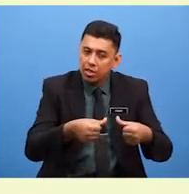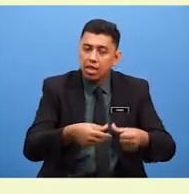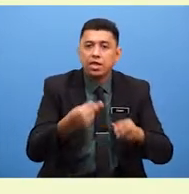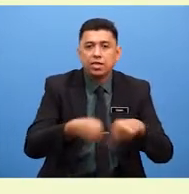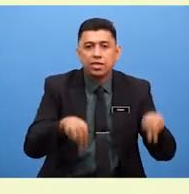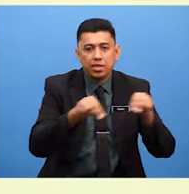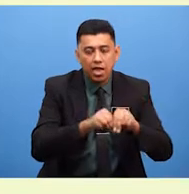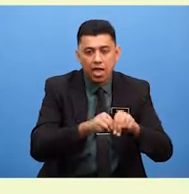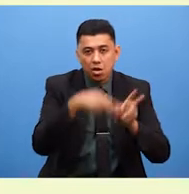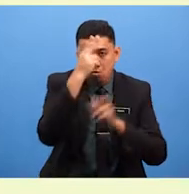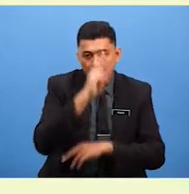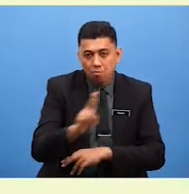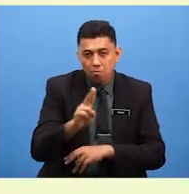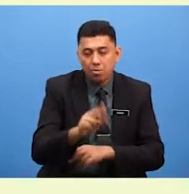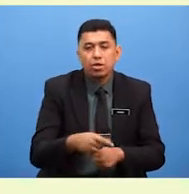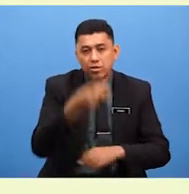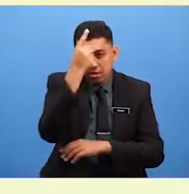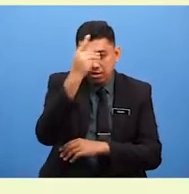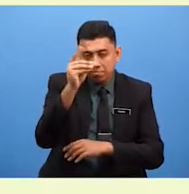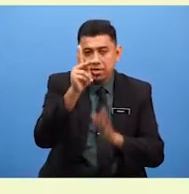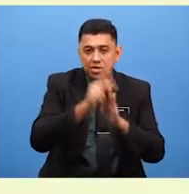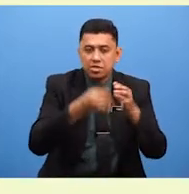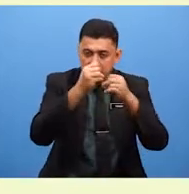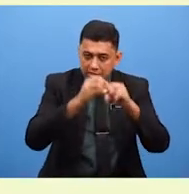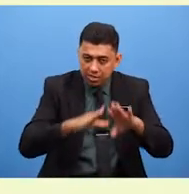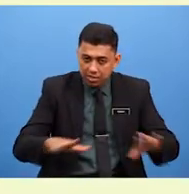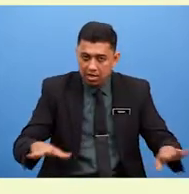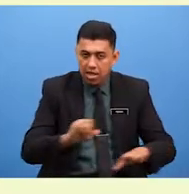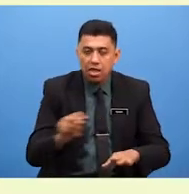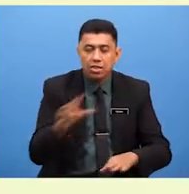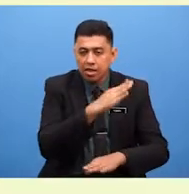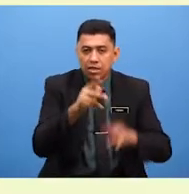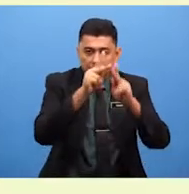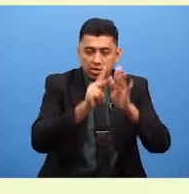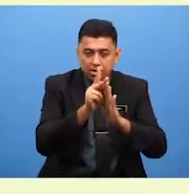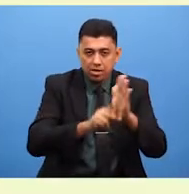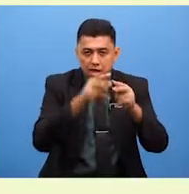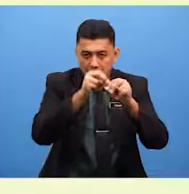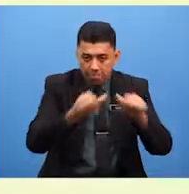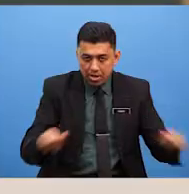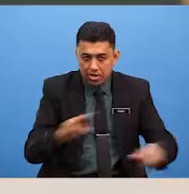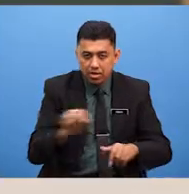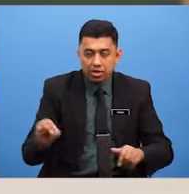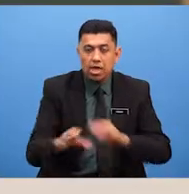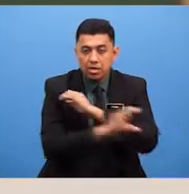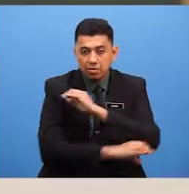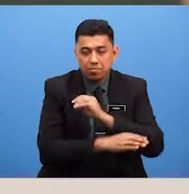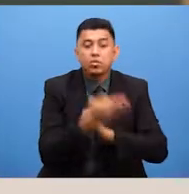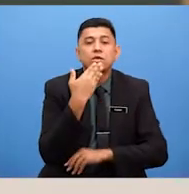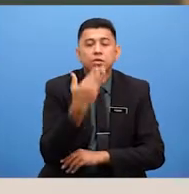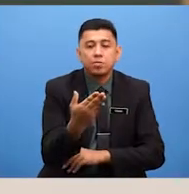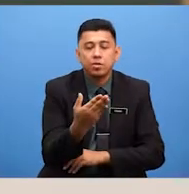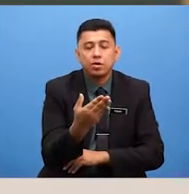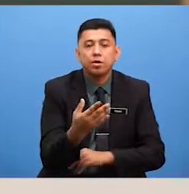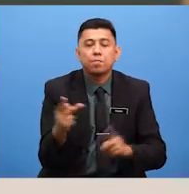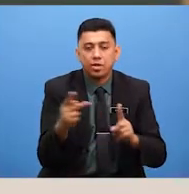mengamalkan nilai hormat demi kesejahteraan dan keamanan negara. Terima kasih juga